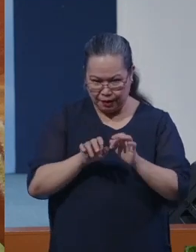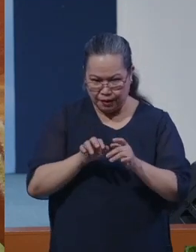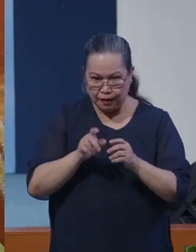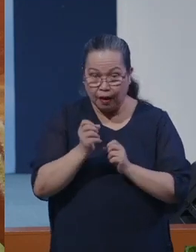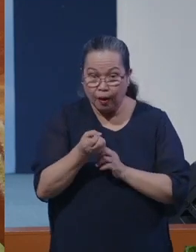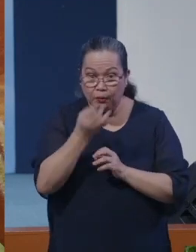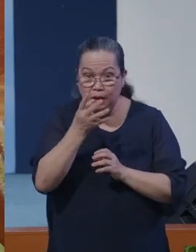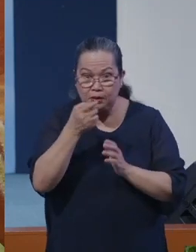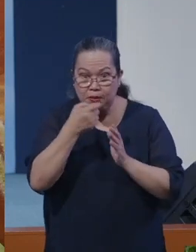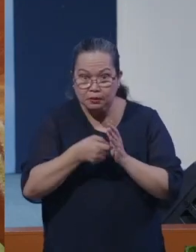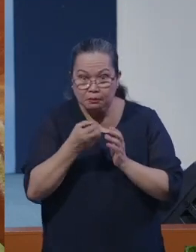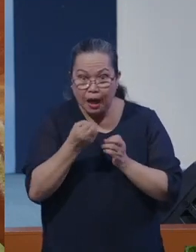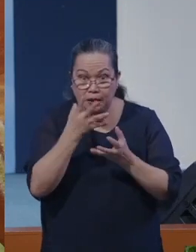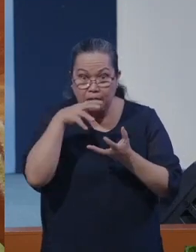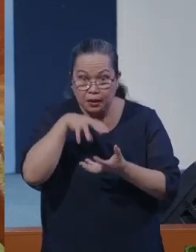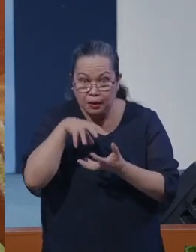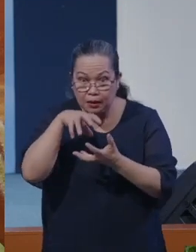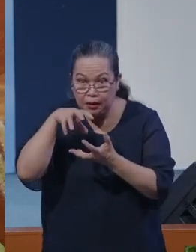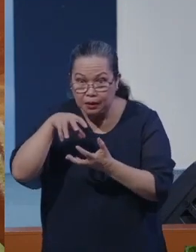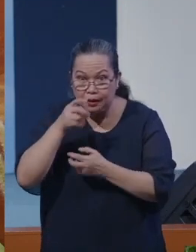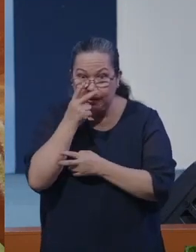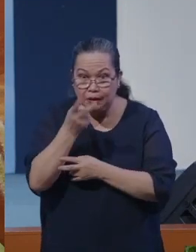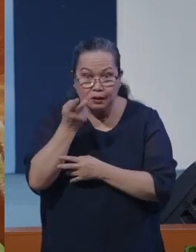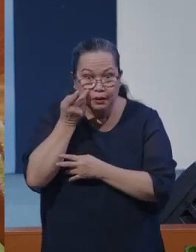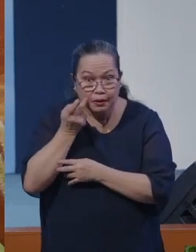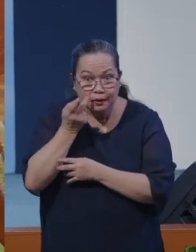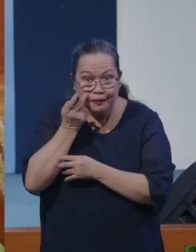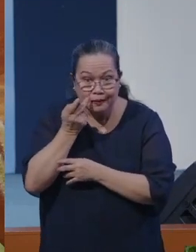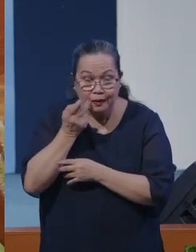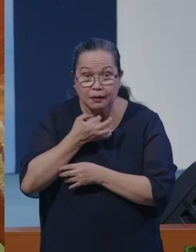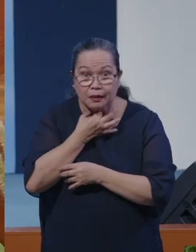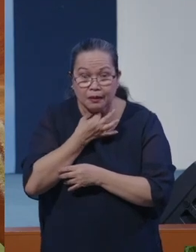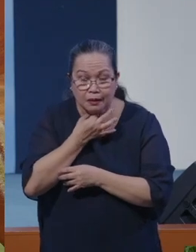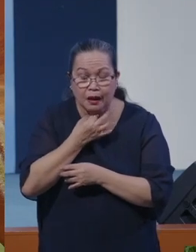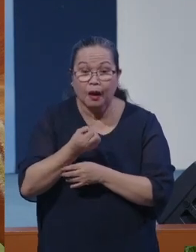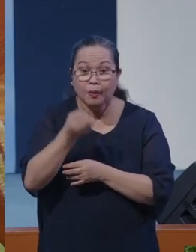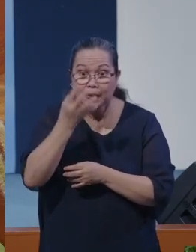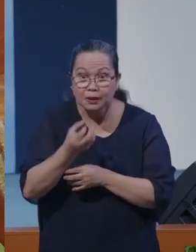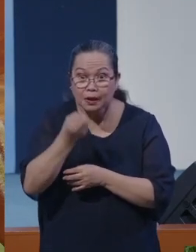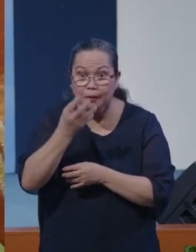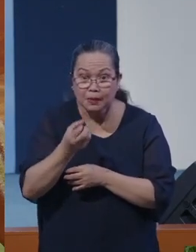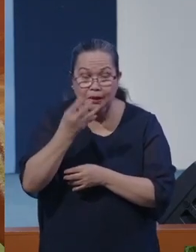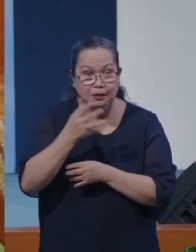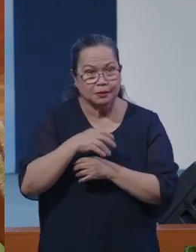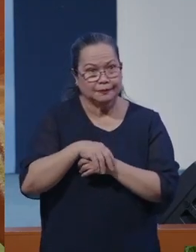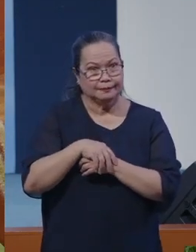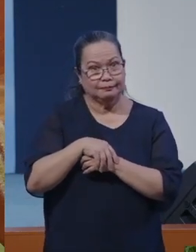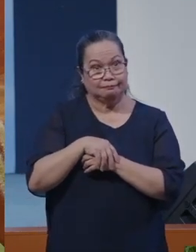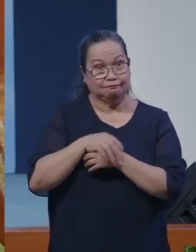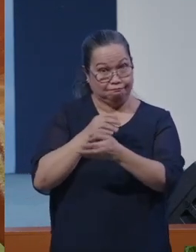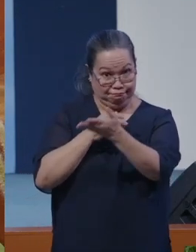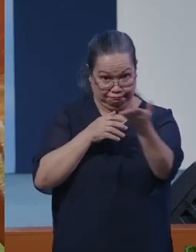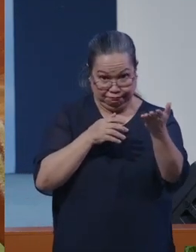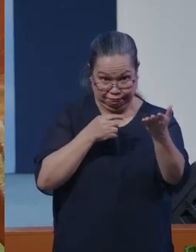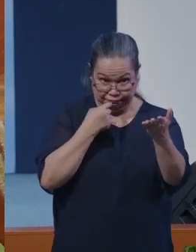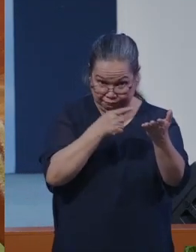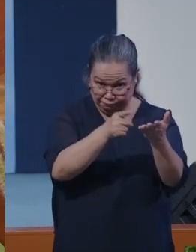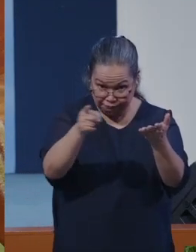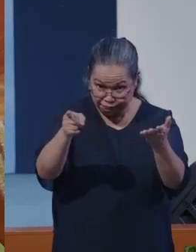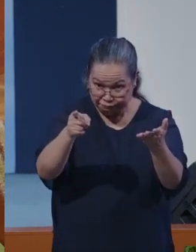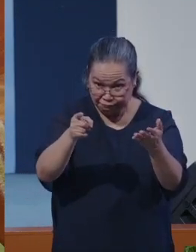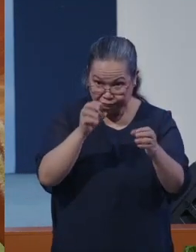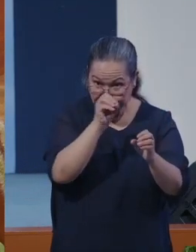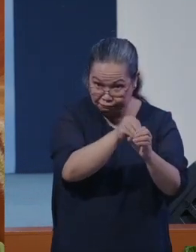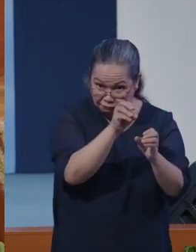No? At tinitignan nyo kung magkano ang laman ng pera na kayo din naman na